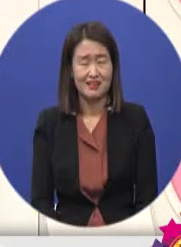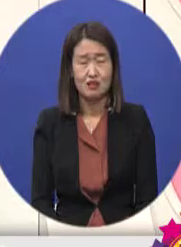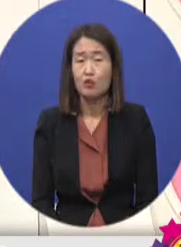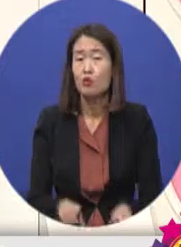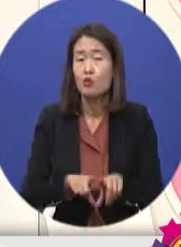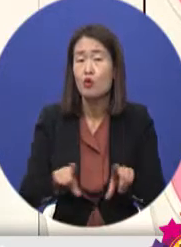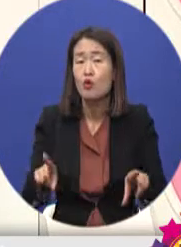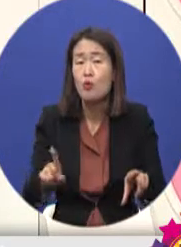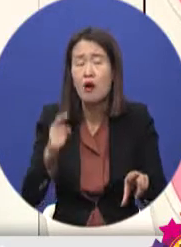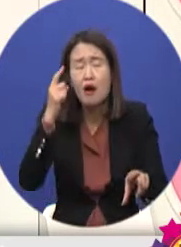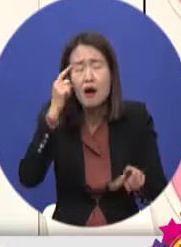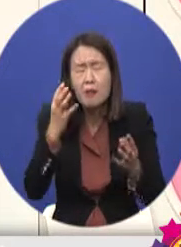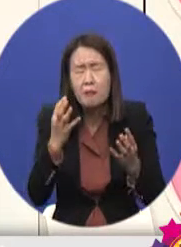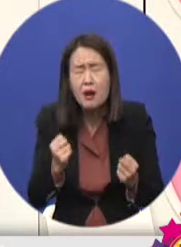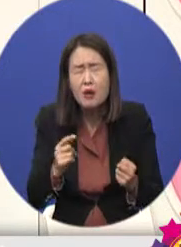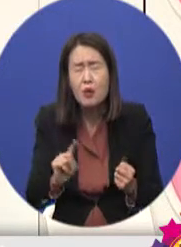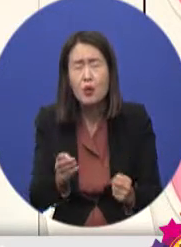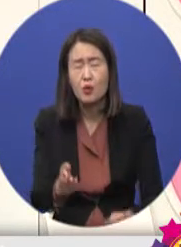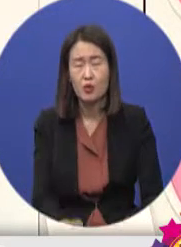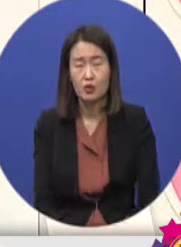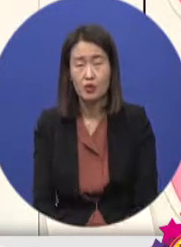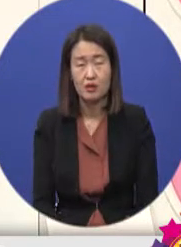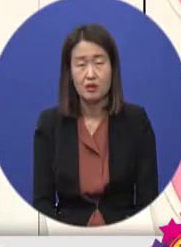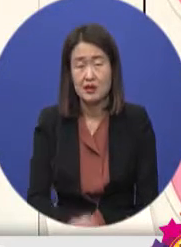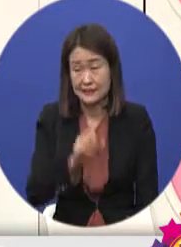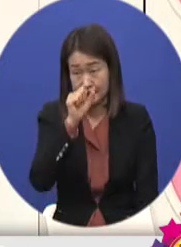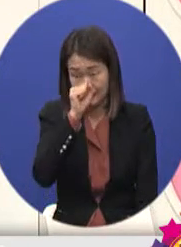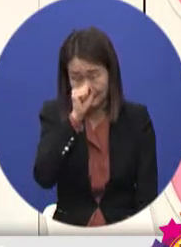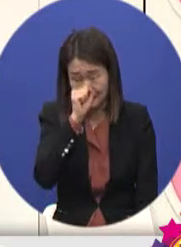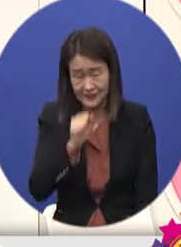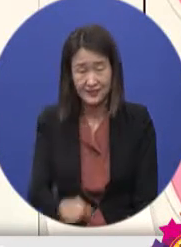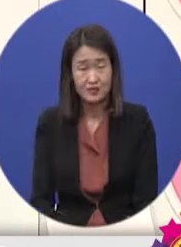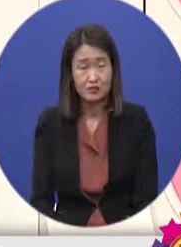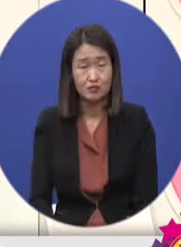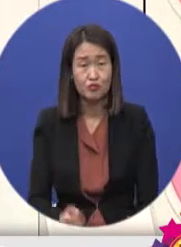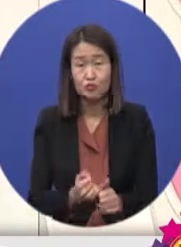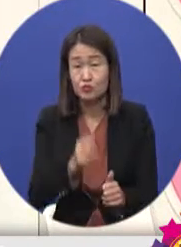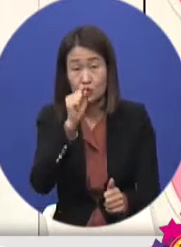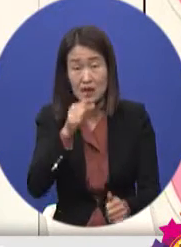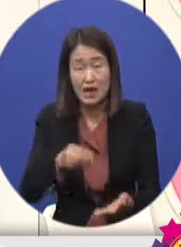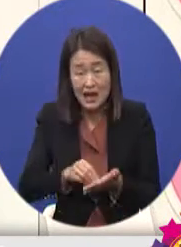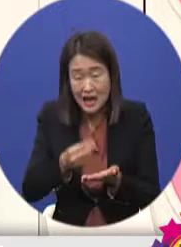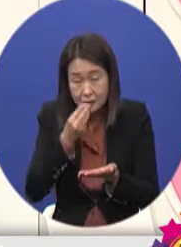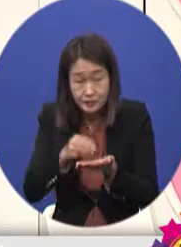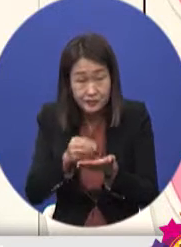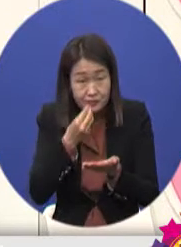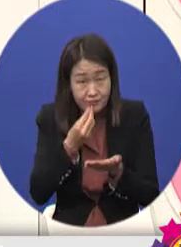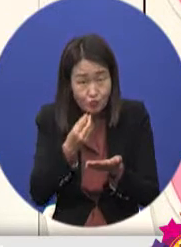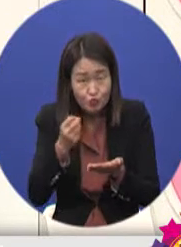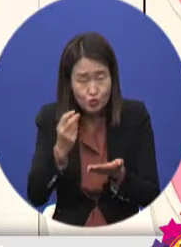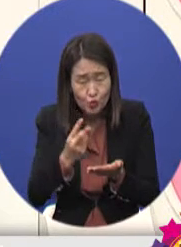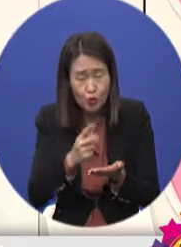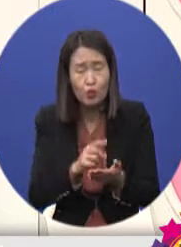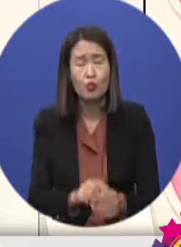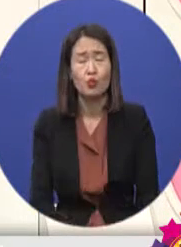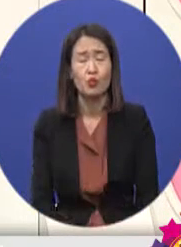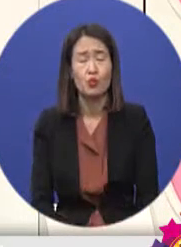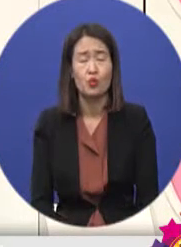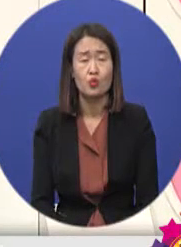주로 가장 많이 생각이 나세요? 그 좋아하는 거, 음성. 잘 드시던 거? 네.